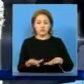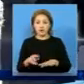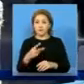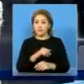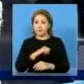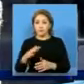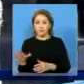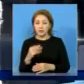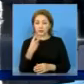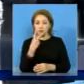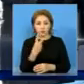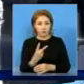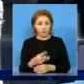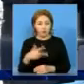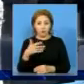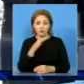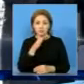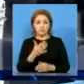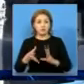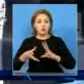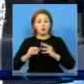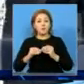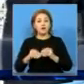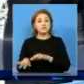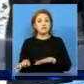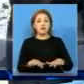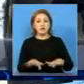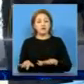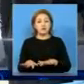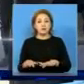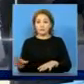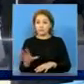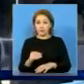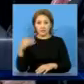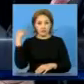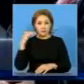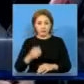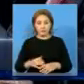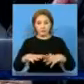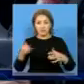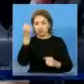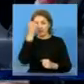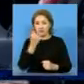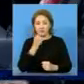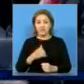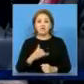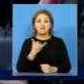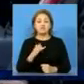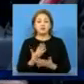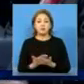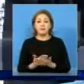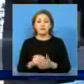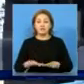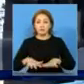болып отырсыздар, сол 30 жылдықты қорытындылау шарасы. Барлық ақтөбеліктерге рахмет. Мына Семей ядролық